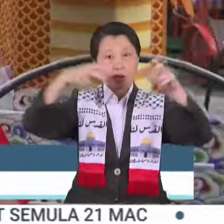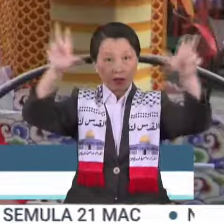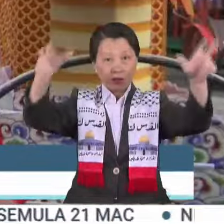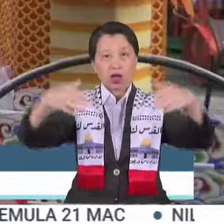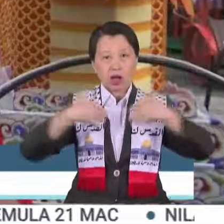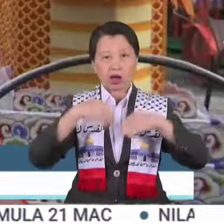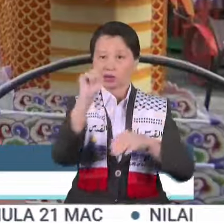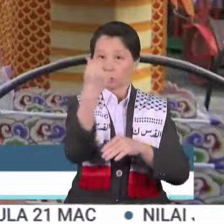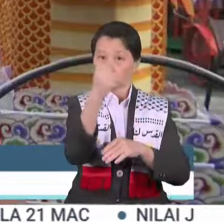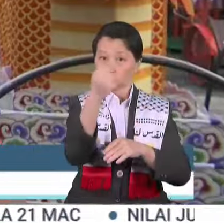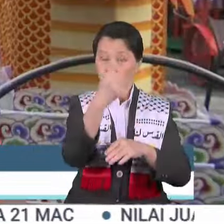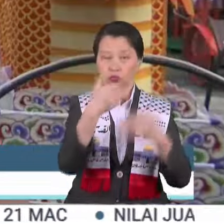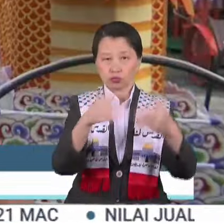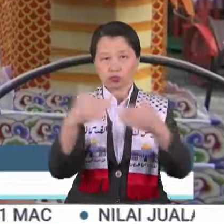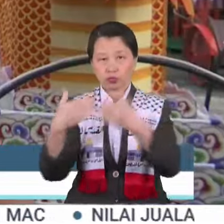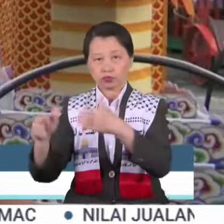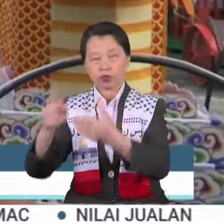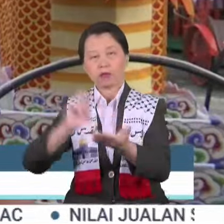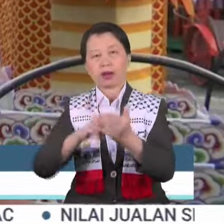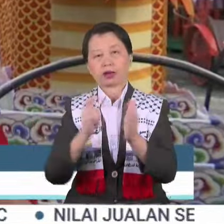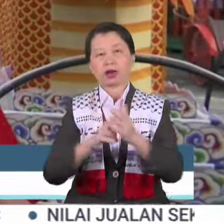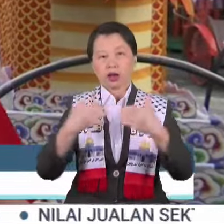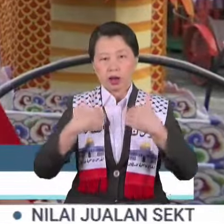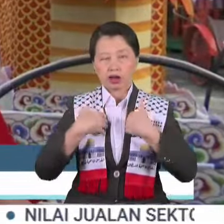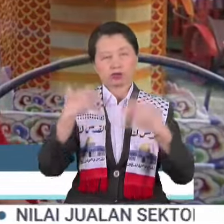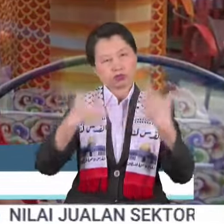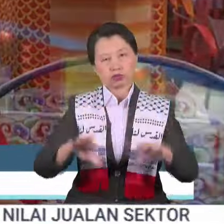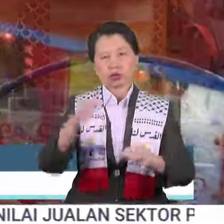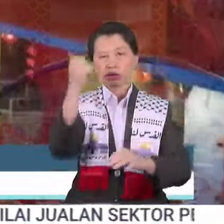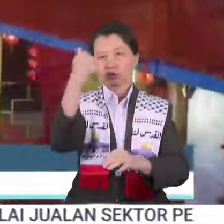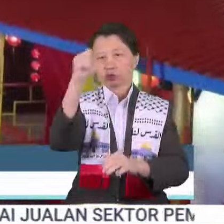maksud 10 tahun naga ini.